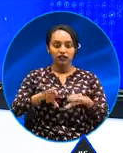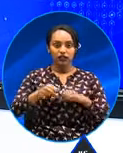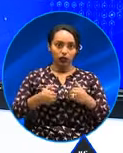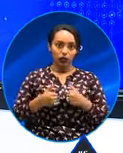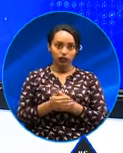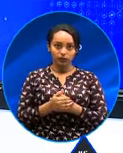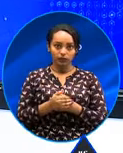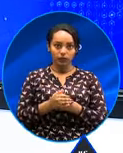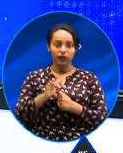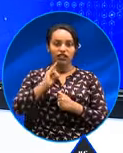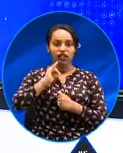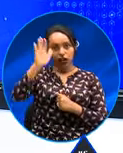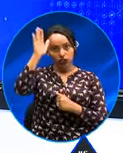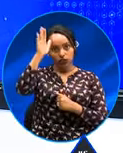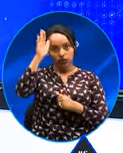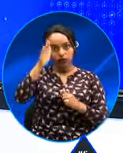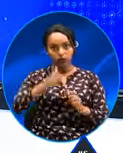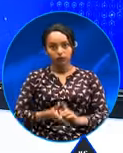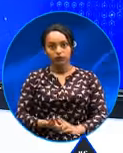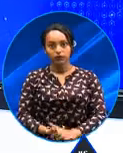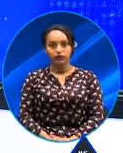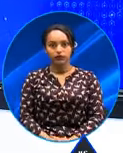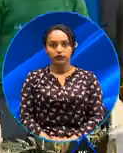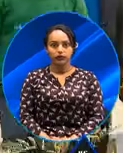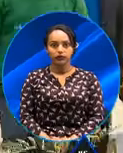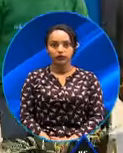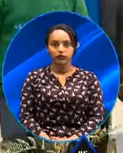ተካሂዷል። ዘለቃሽ ግርማ